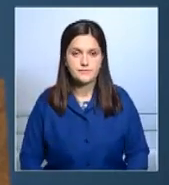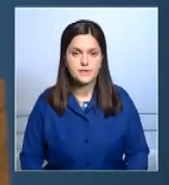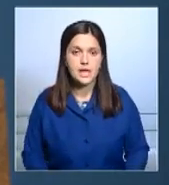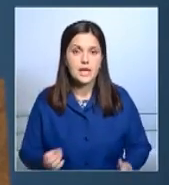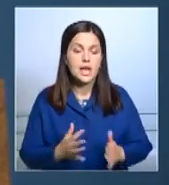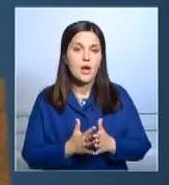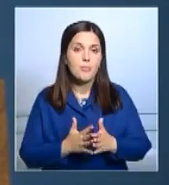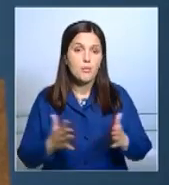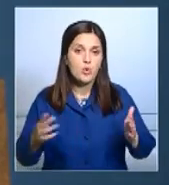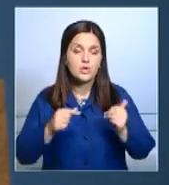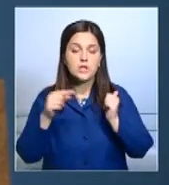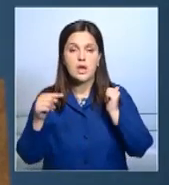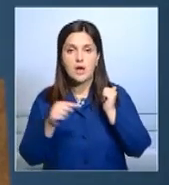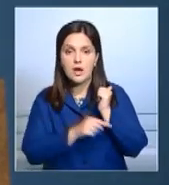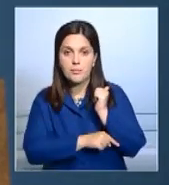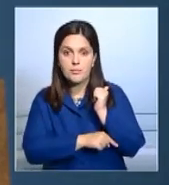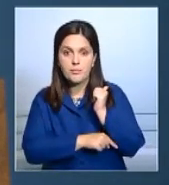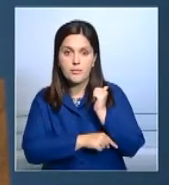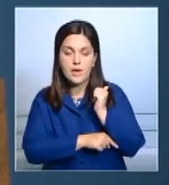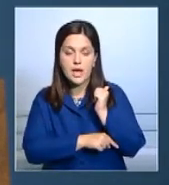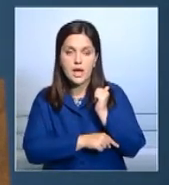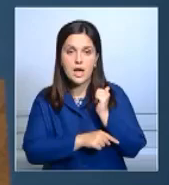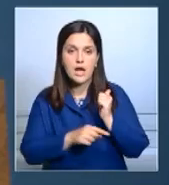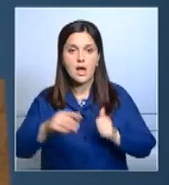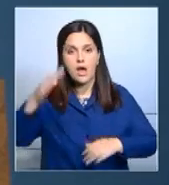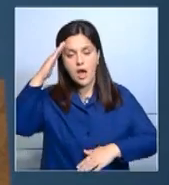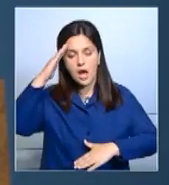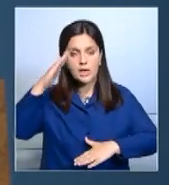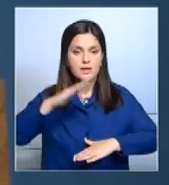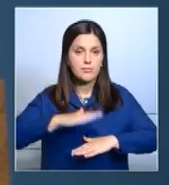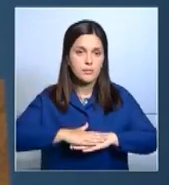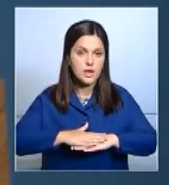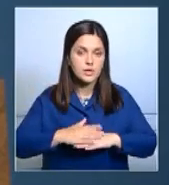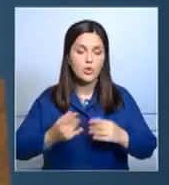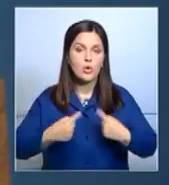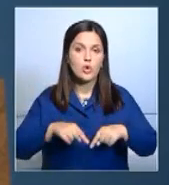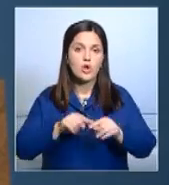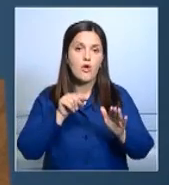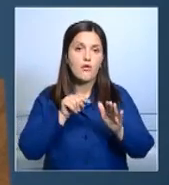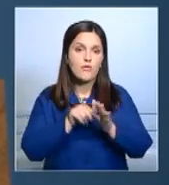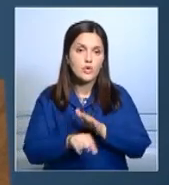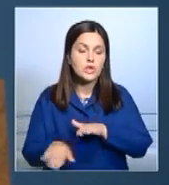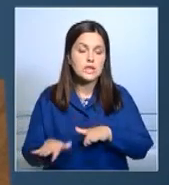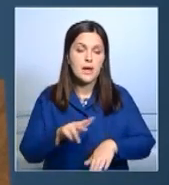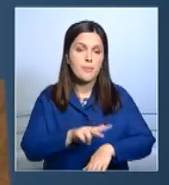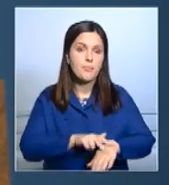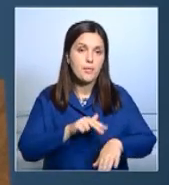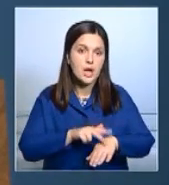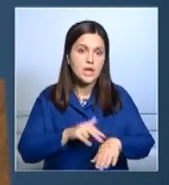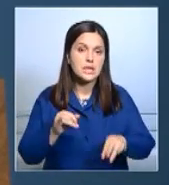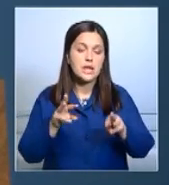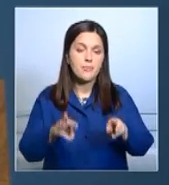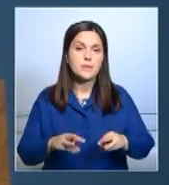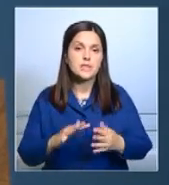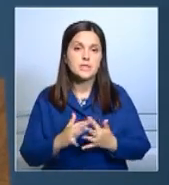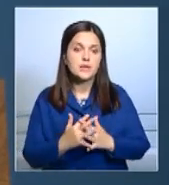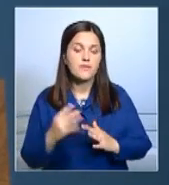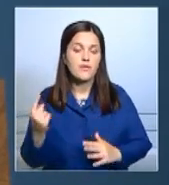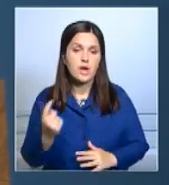Наиболее подверженными коррупции являются акиматы, органы внутренних дел, Министерство сельского